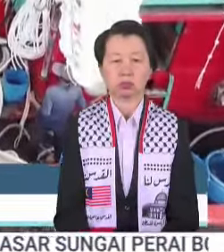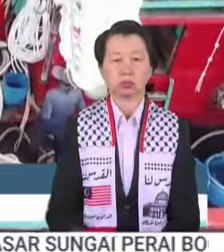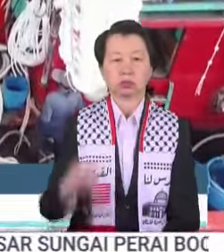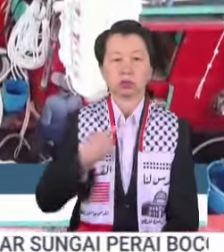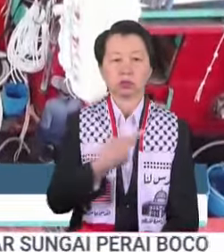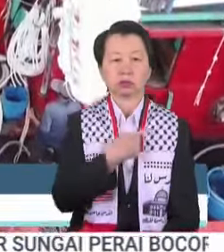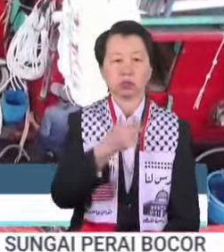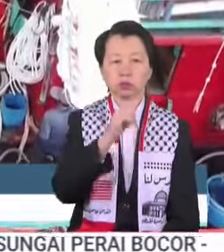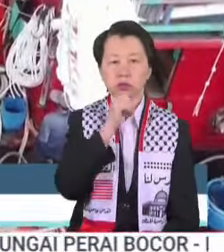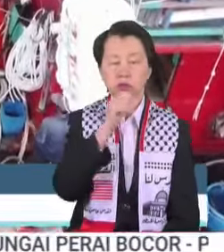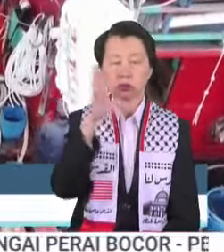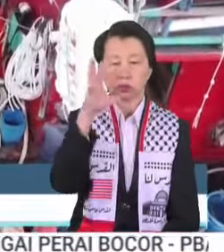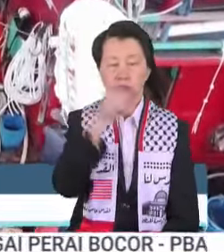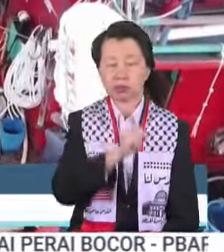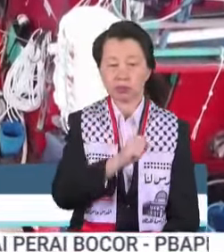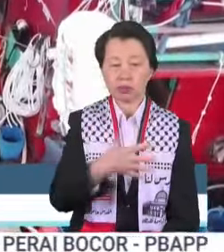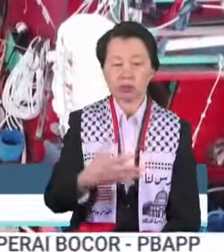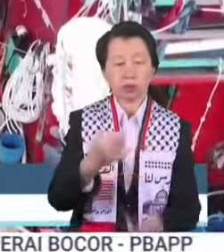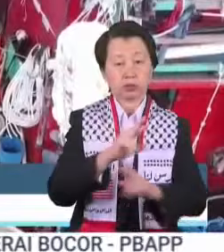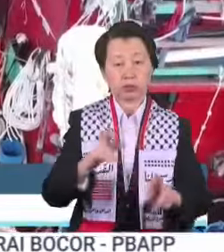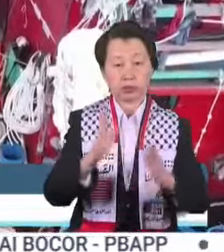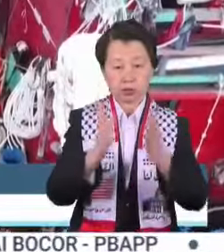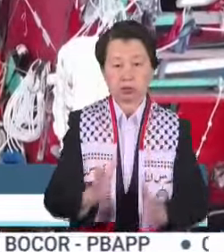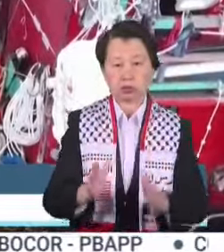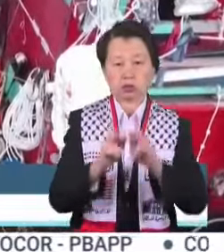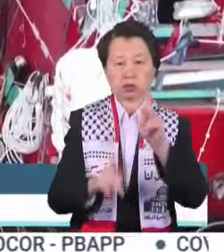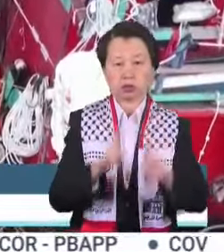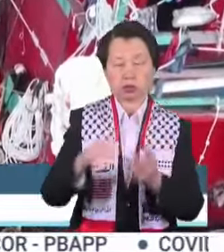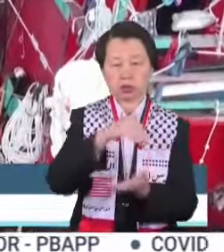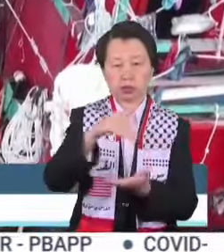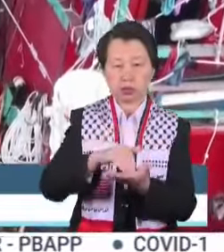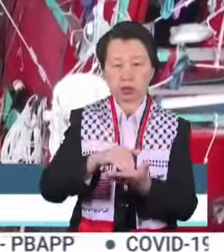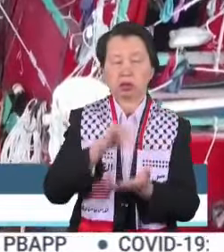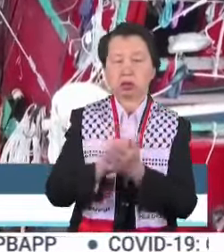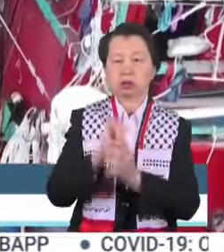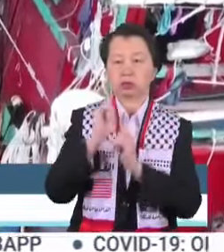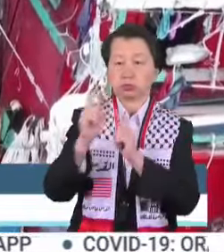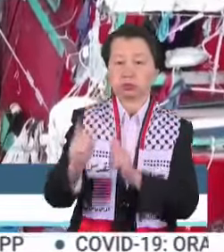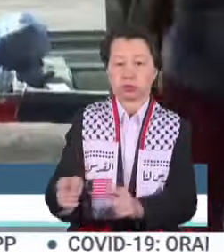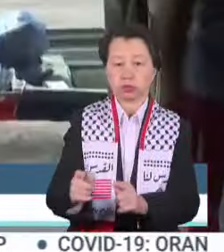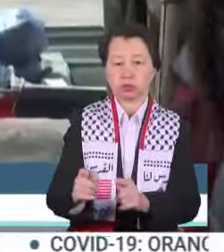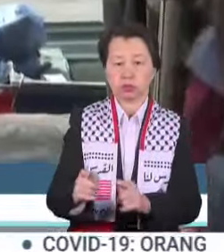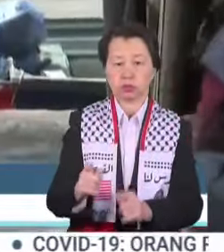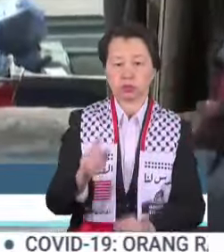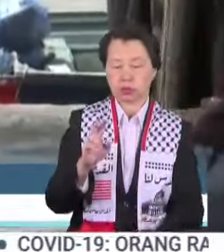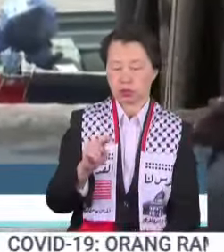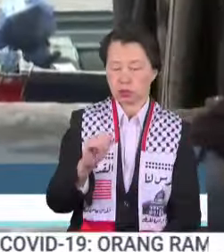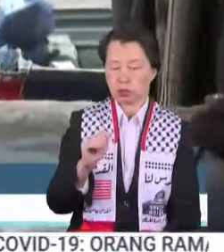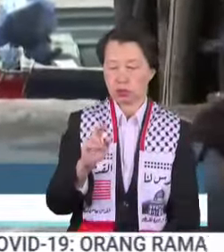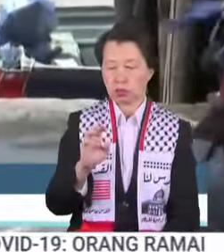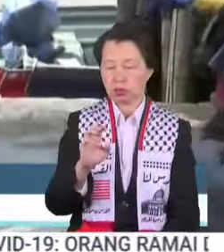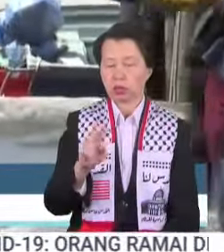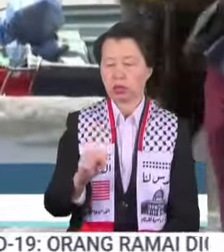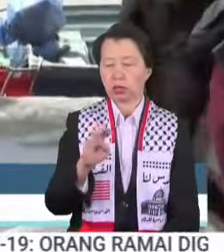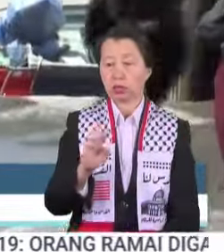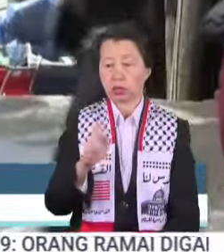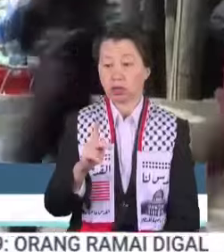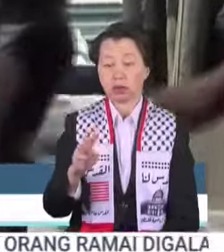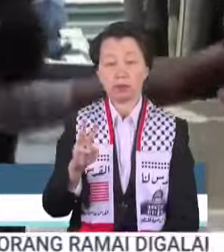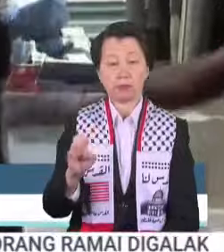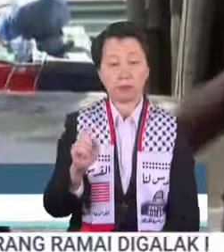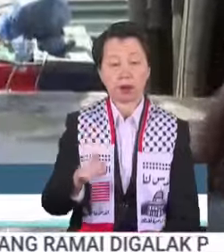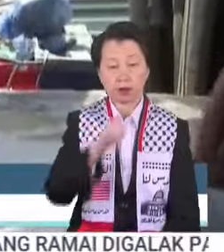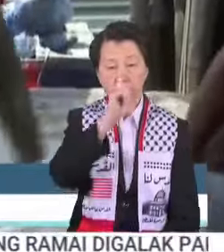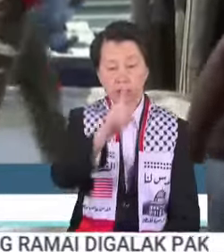Kami tidak akan lepas tangan dan sedia jadi orang tengah. Itu jawapan Persatuan Nelayan Kebangsaan Nikmat dalam memastikan bekalan